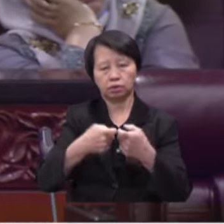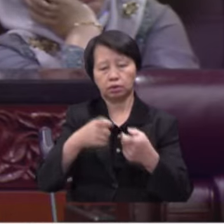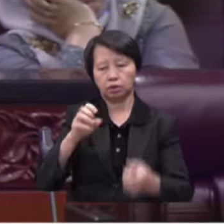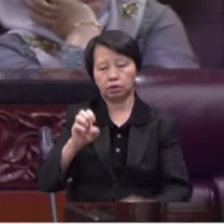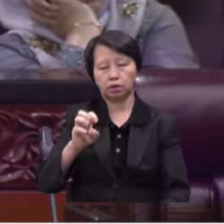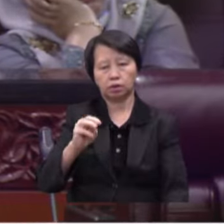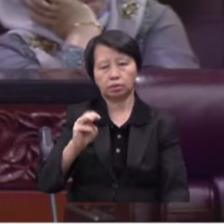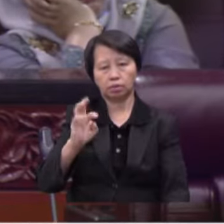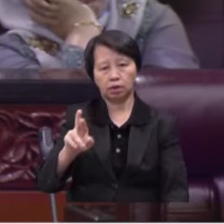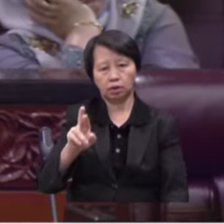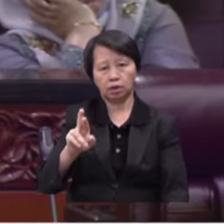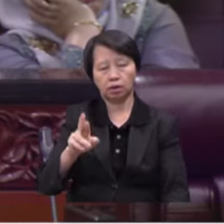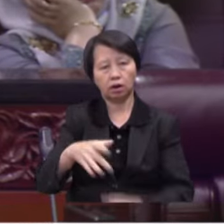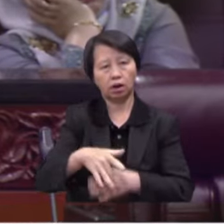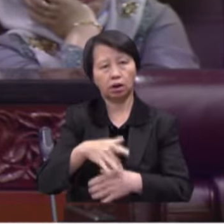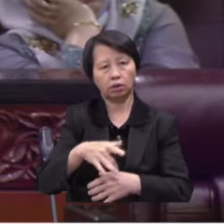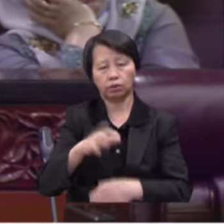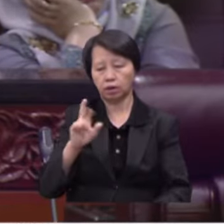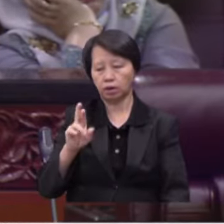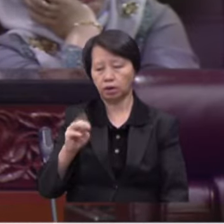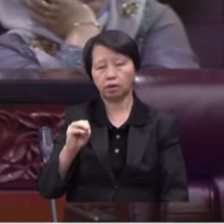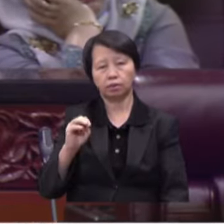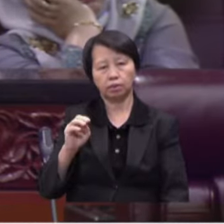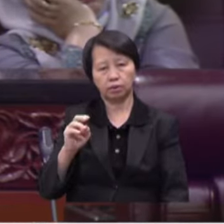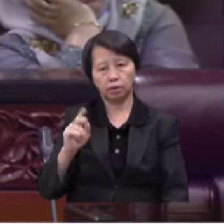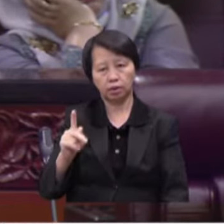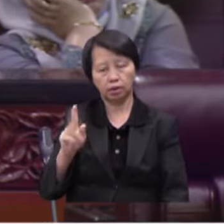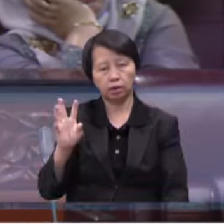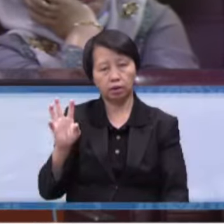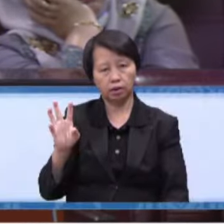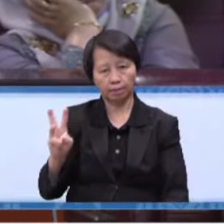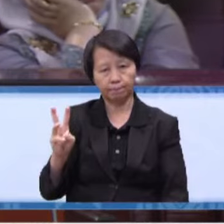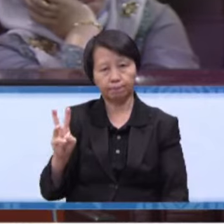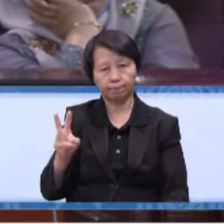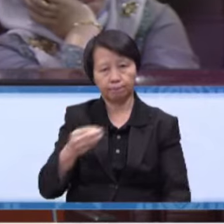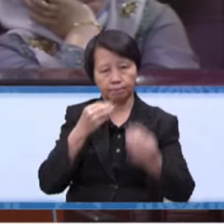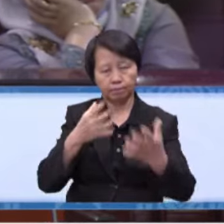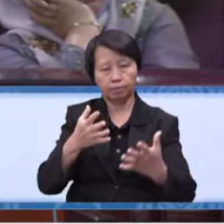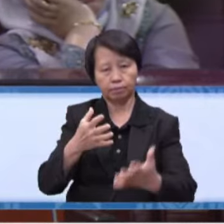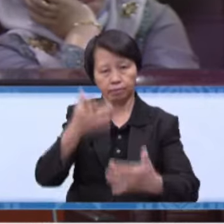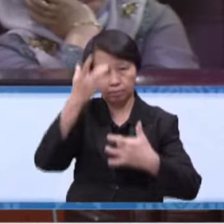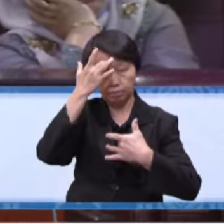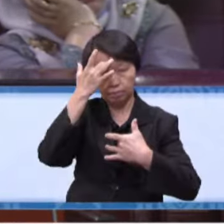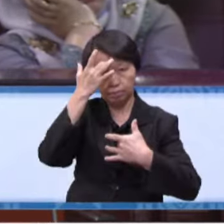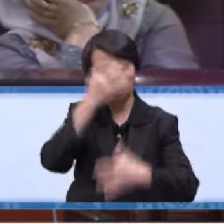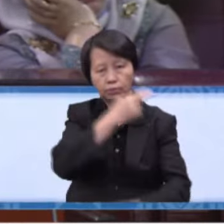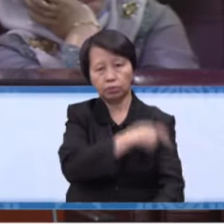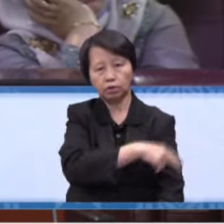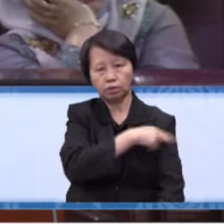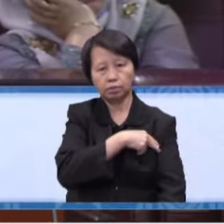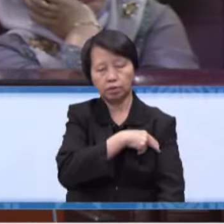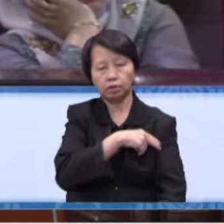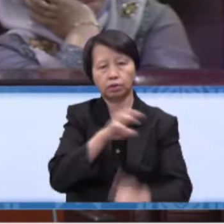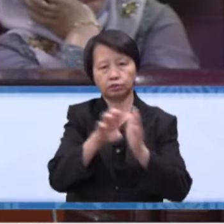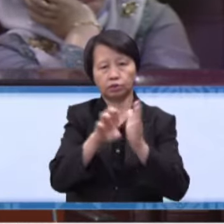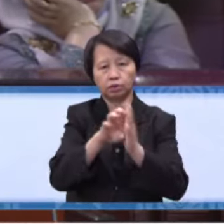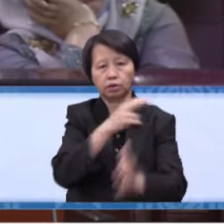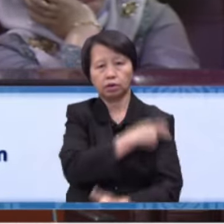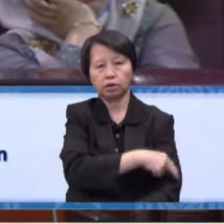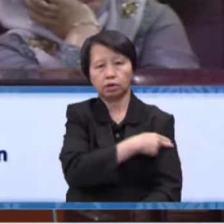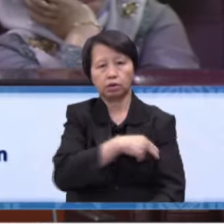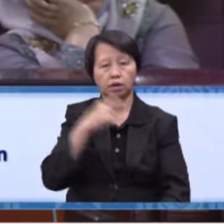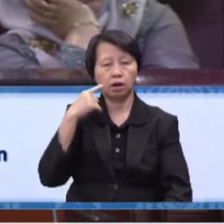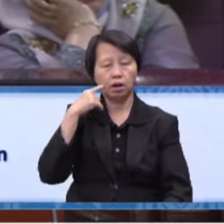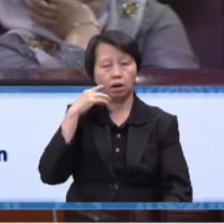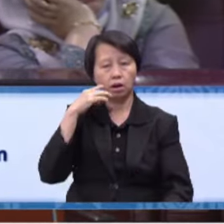se awal rancangan Malaysia ke-6 melalui pelaksanaan sistem maklumat pesakit di Hospital contohnya di Hospital